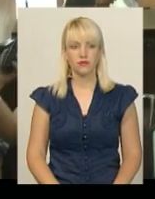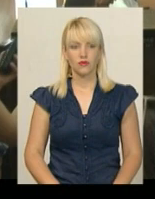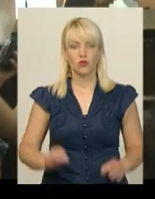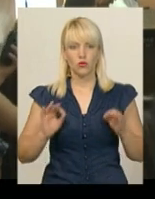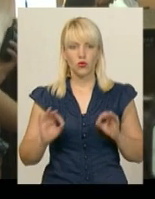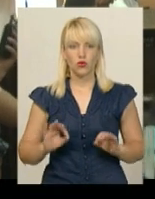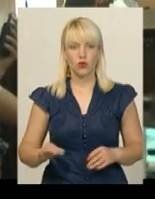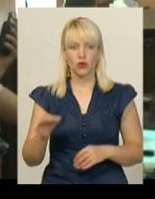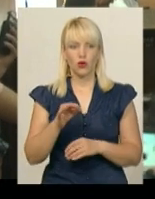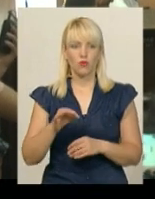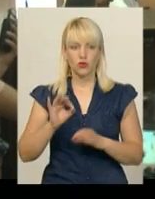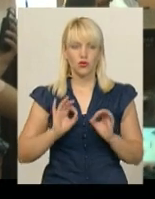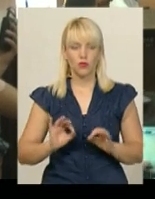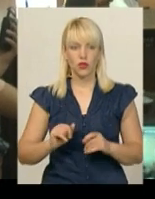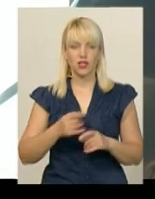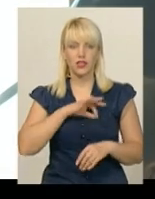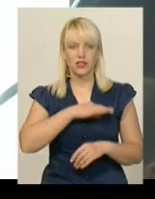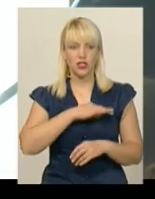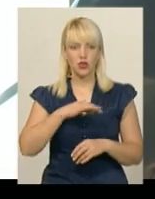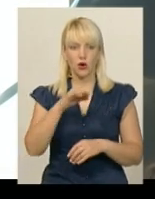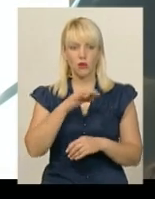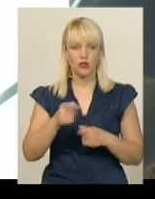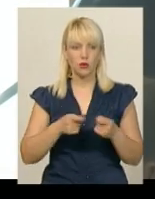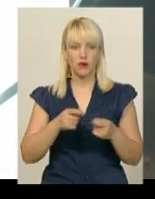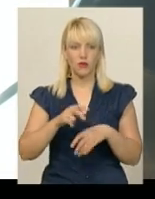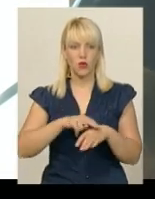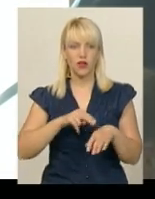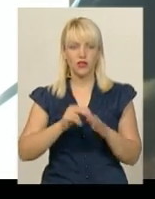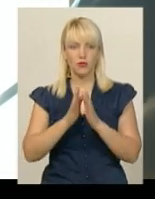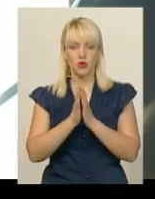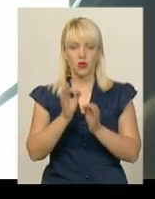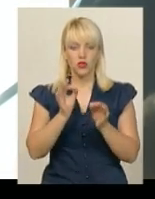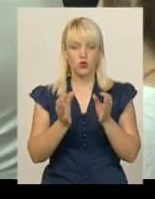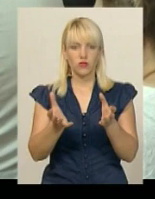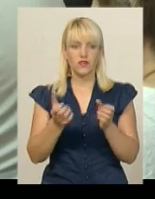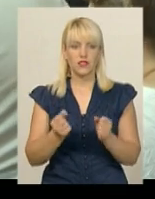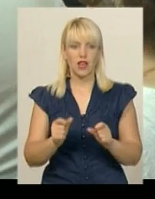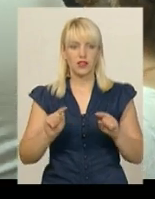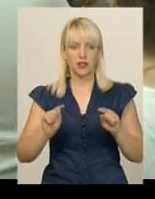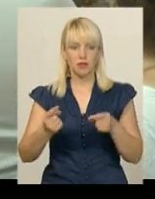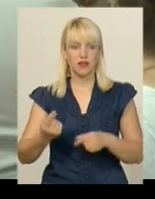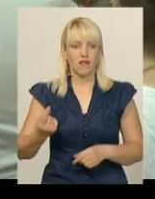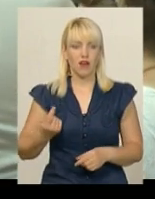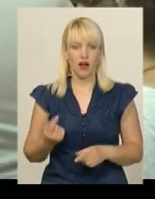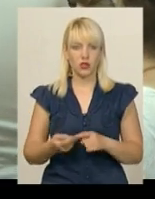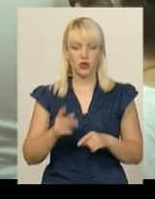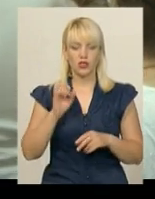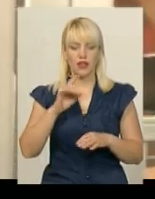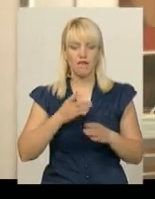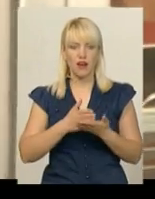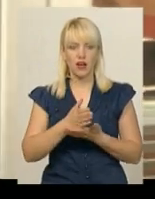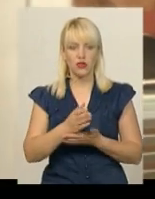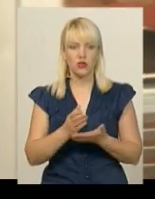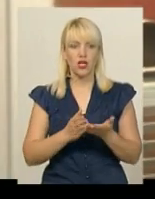Прокурор обласної прокуратури та слідчий обласного управління Нацполіції просять суд взяти Романа Миколаєва під варту. За версією слідства, на той